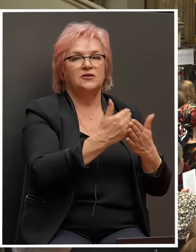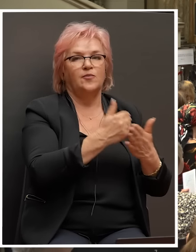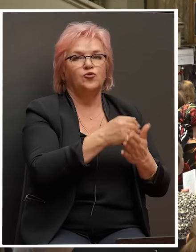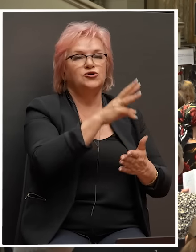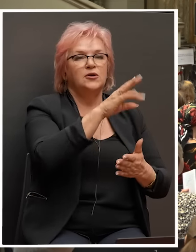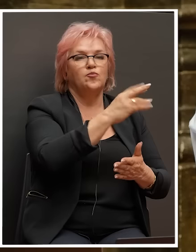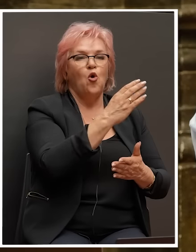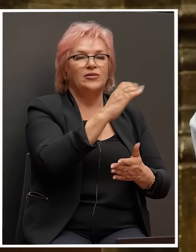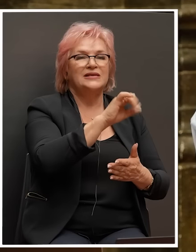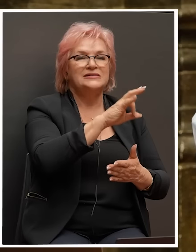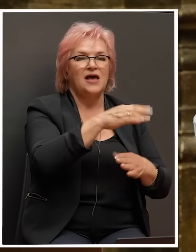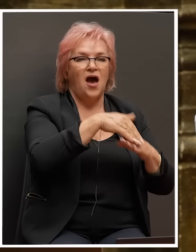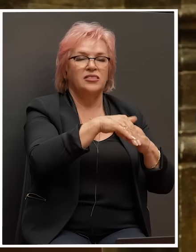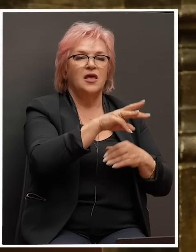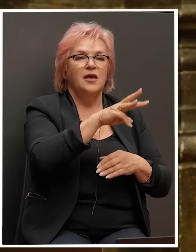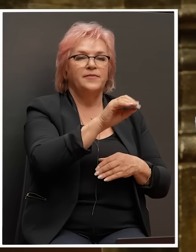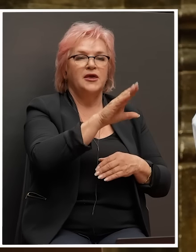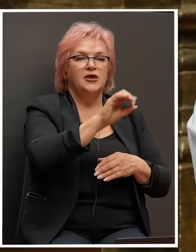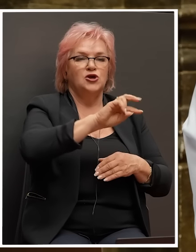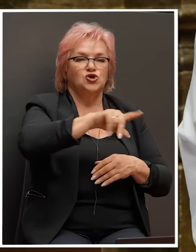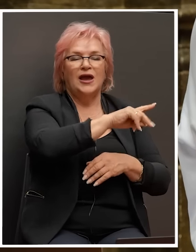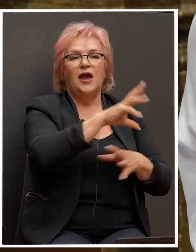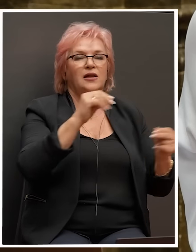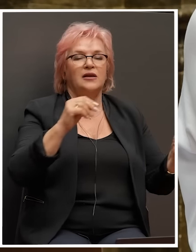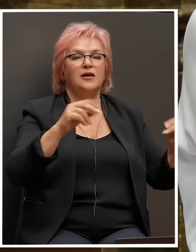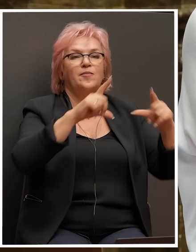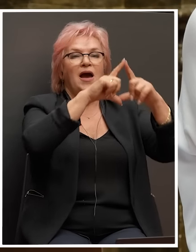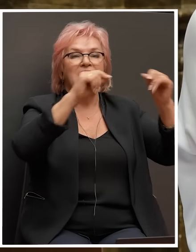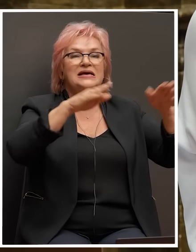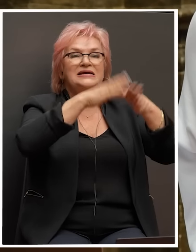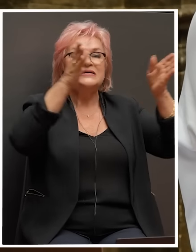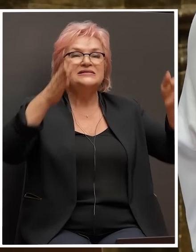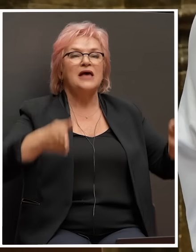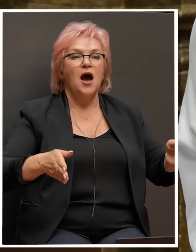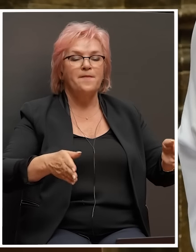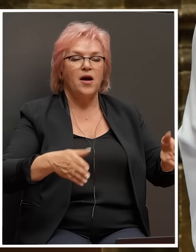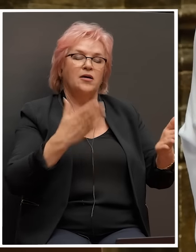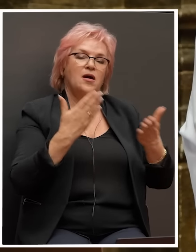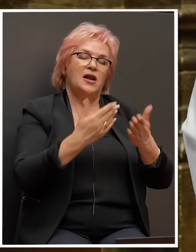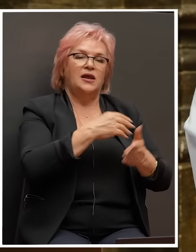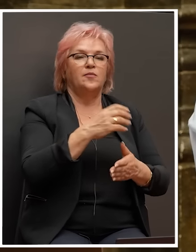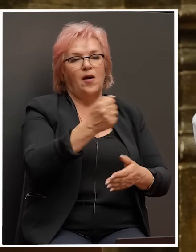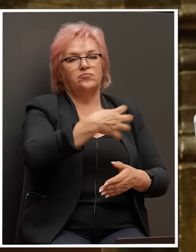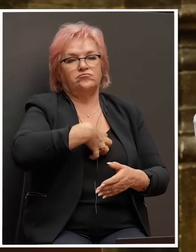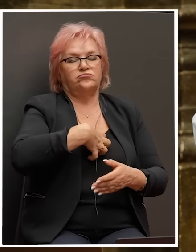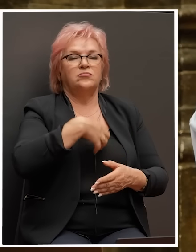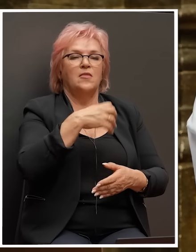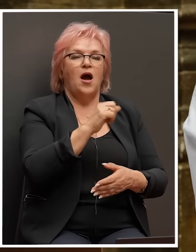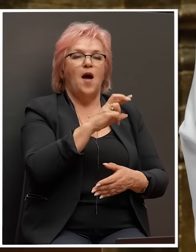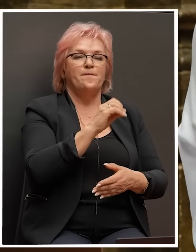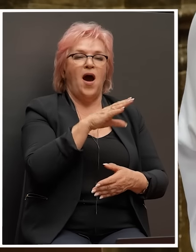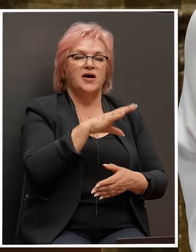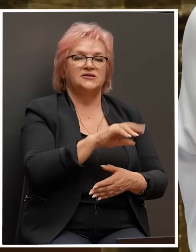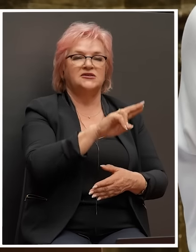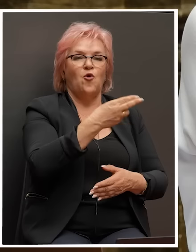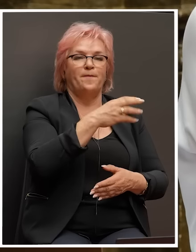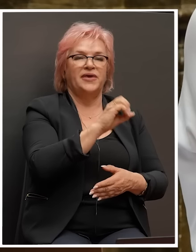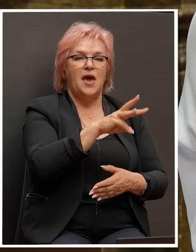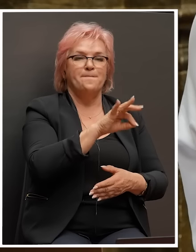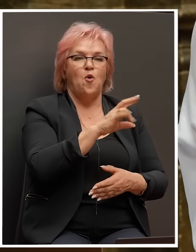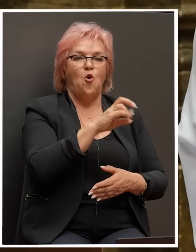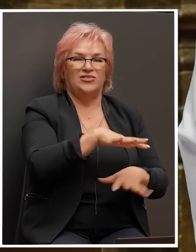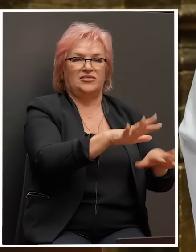Мон-Сен-Мишель. Замок Архангела Михаила, или аббатство святого Михаила в Пьемонте, которое Умберто Эко сделал